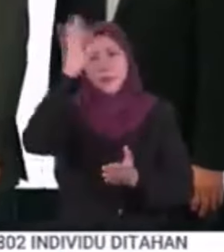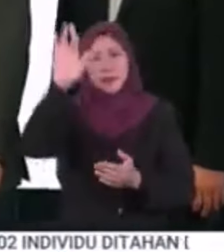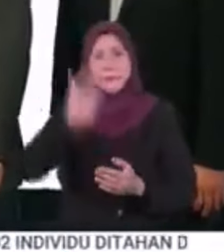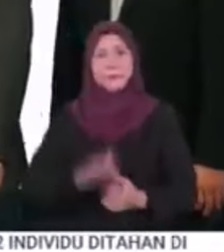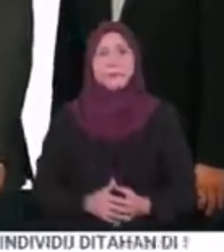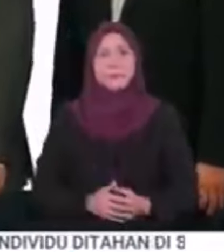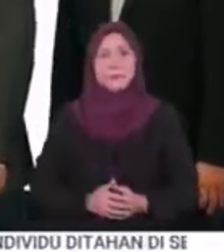pintar